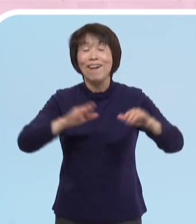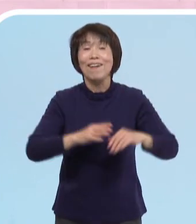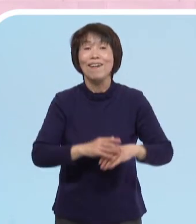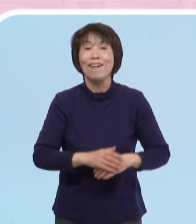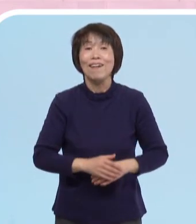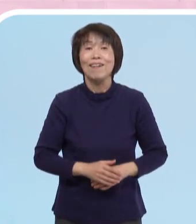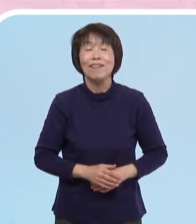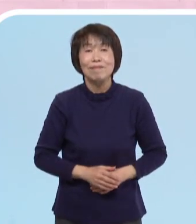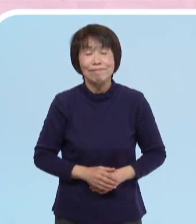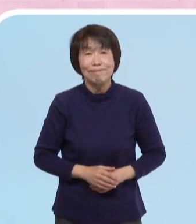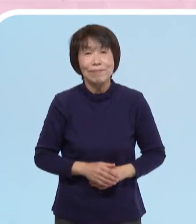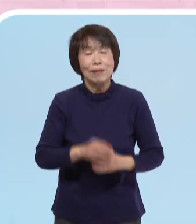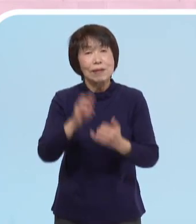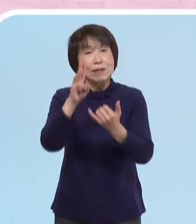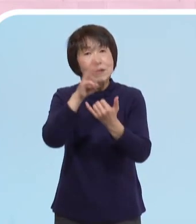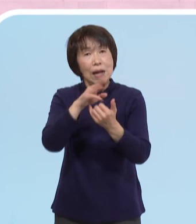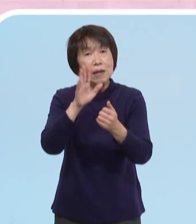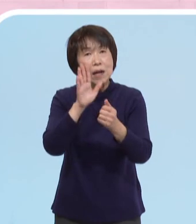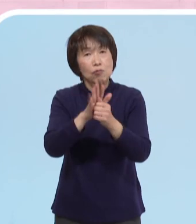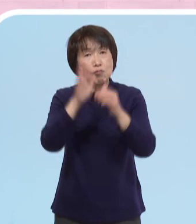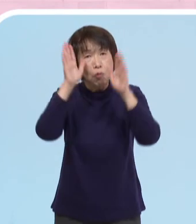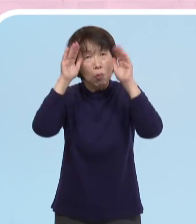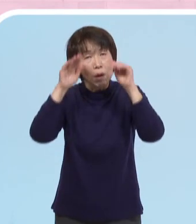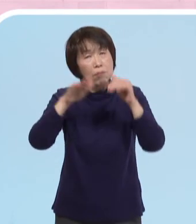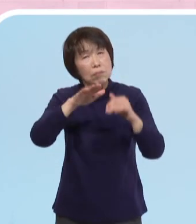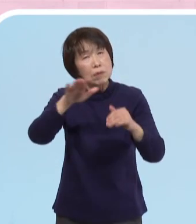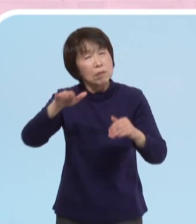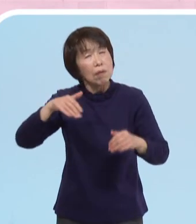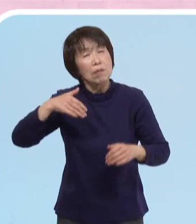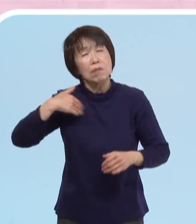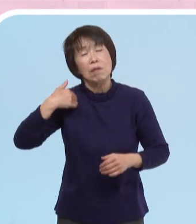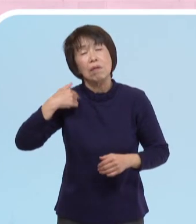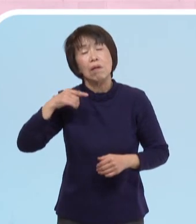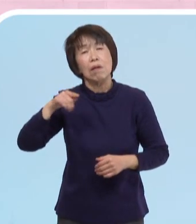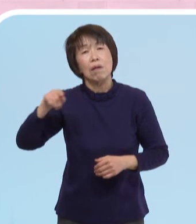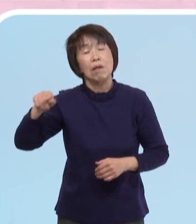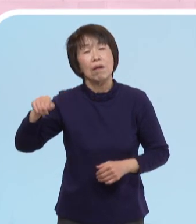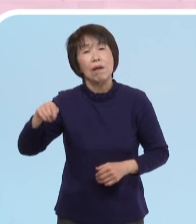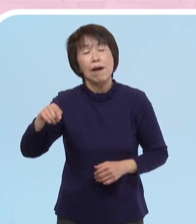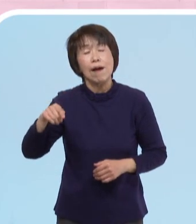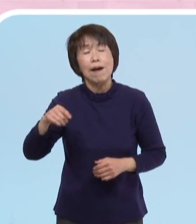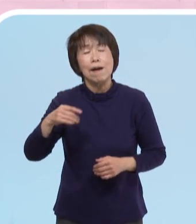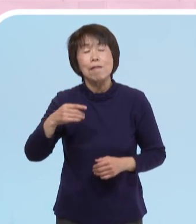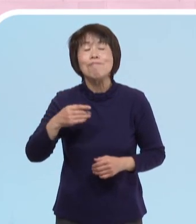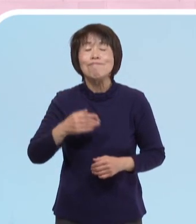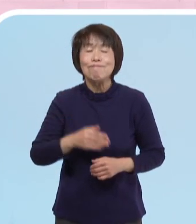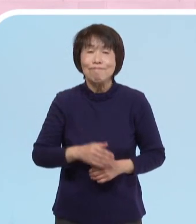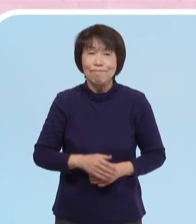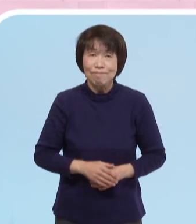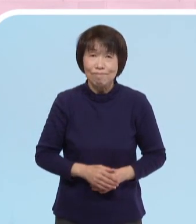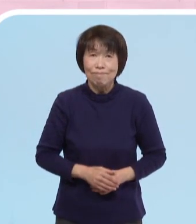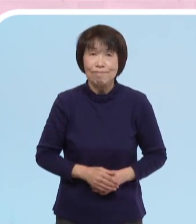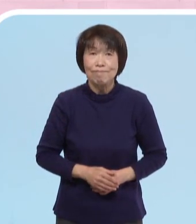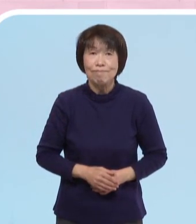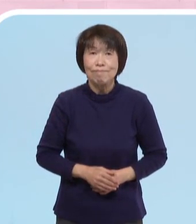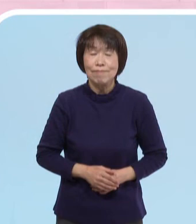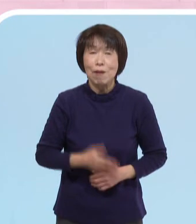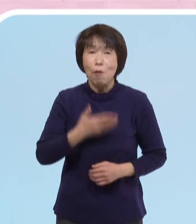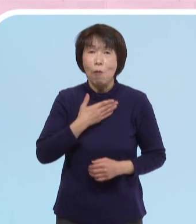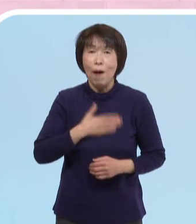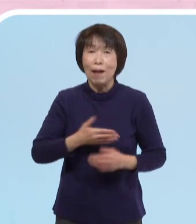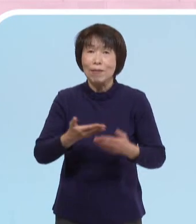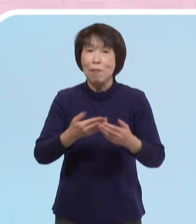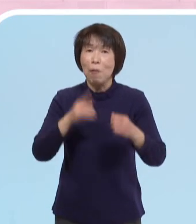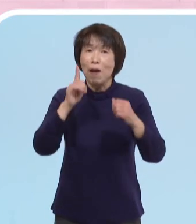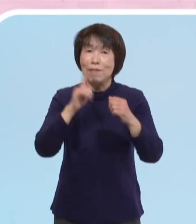まだ災害救助犬の知名度自体がその他の介助犬だったりとかよりは知られてないことが多いので、そこを